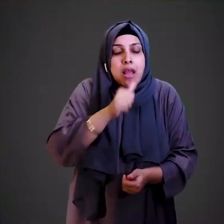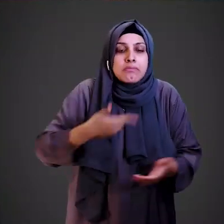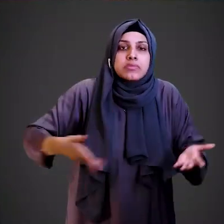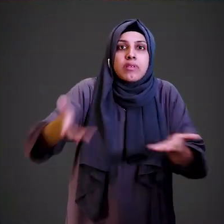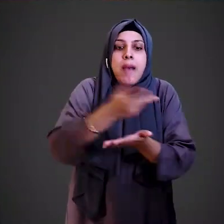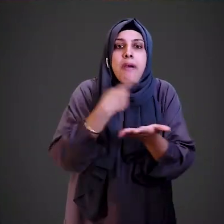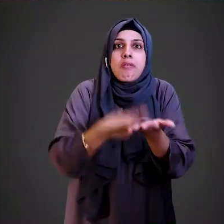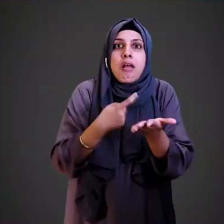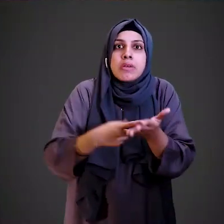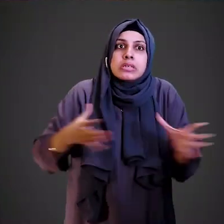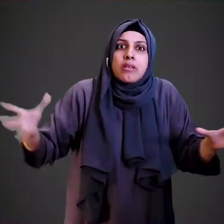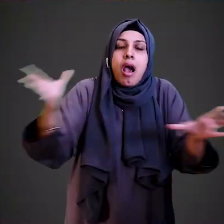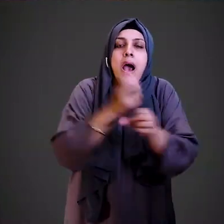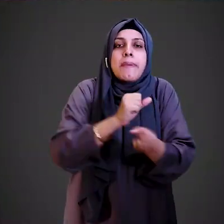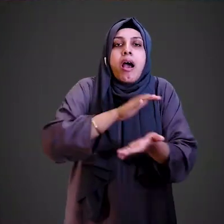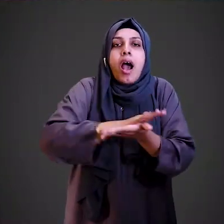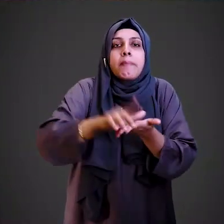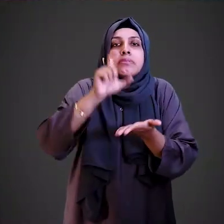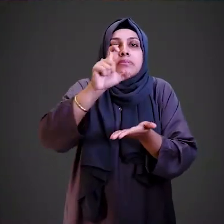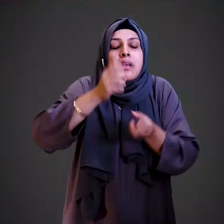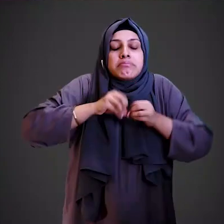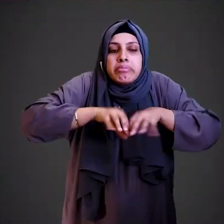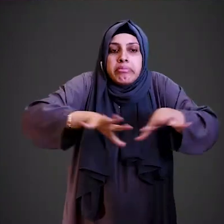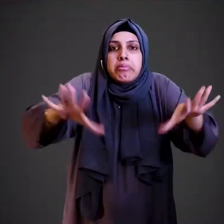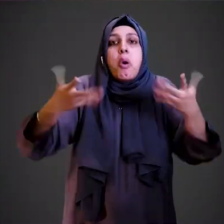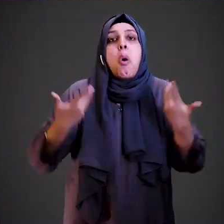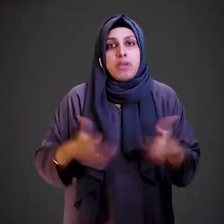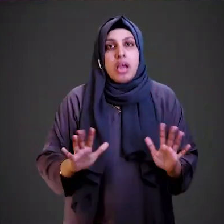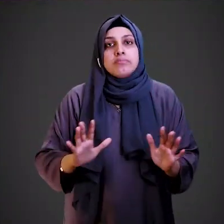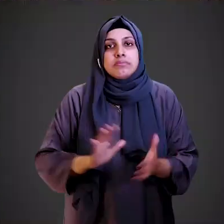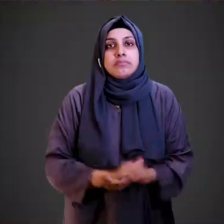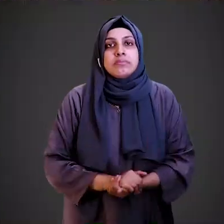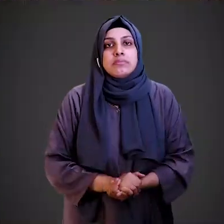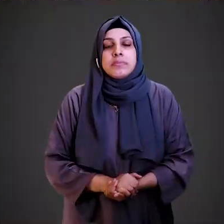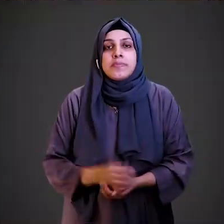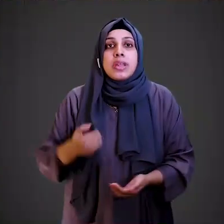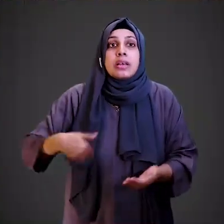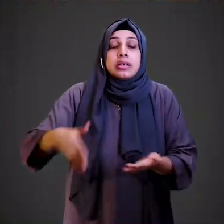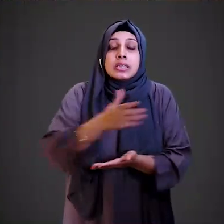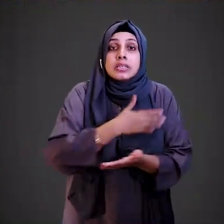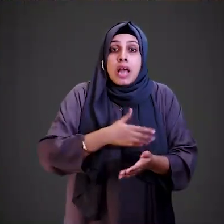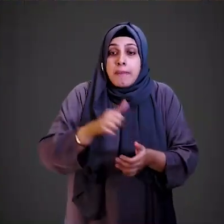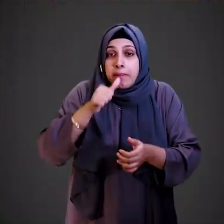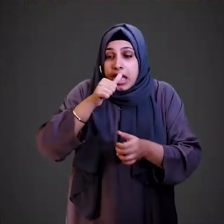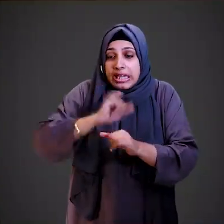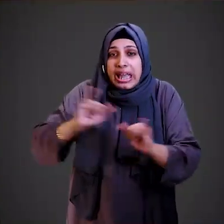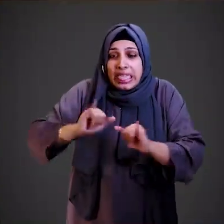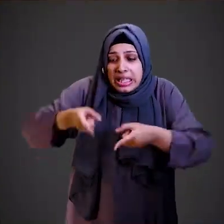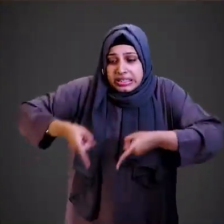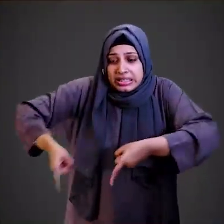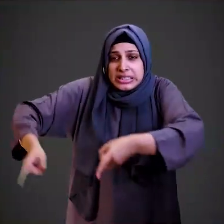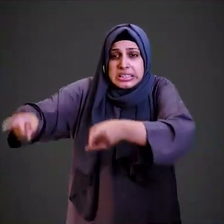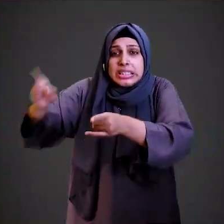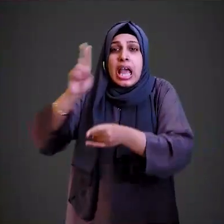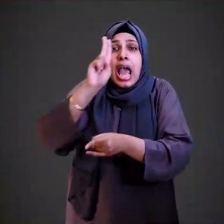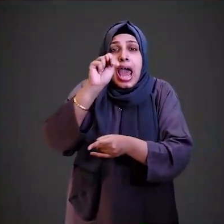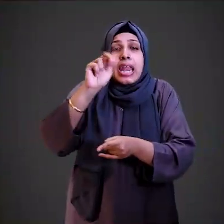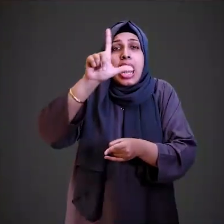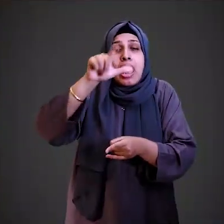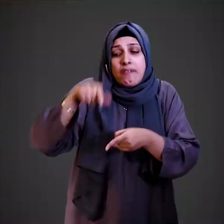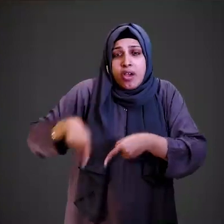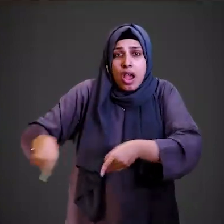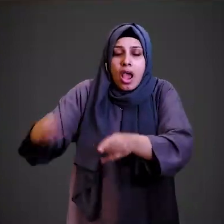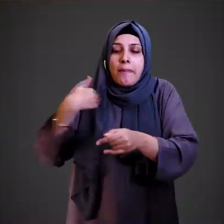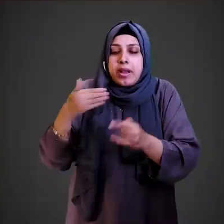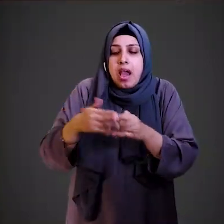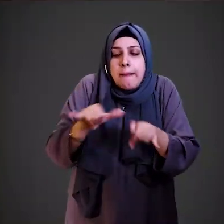वजह से रावलपिंडी शहर में बहुत ज़्यादा हेपेटाइटिस सी का भी जो था ना ये मसला बन रहा है। नाला लई के आसपास करीब ही रहती हूँ, ये पास नाला लई और ये